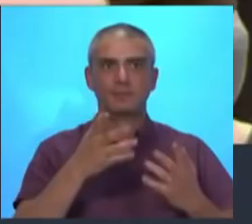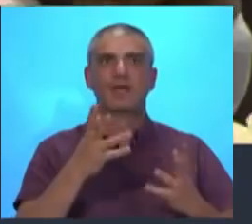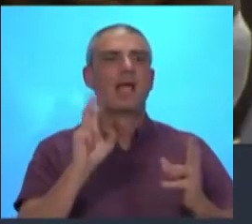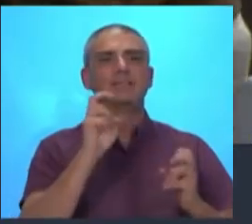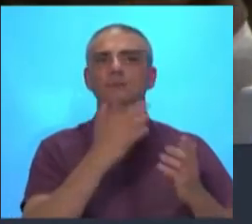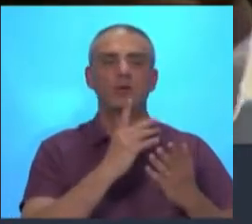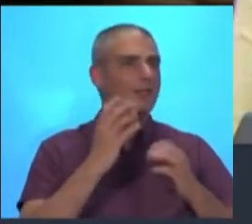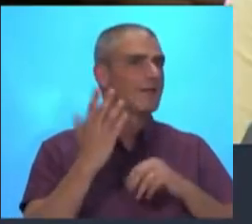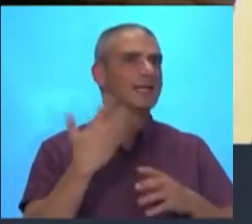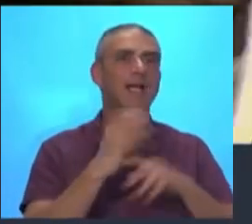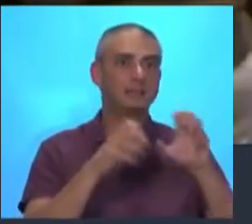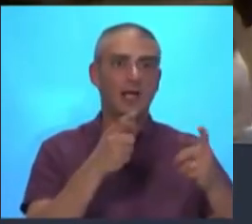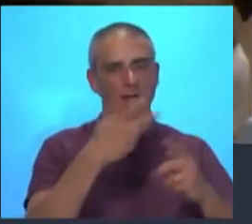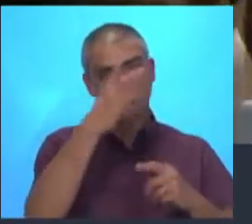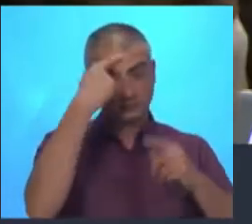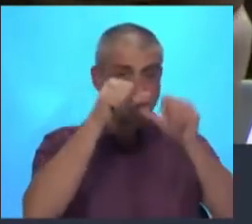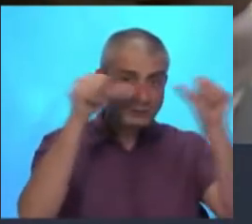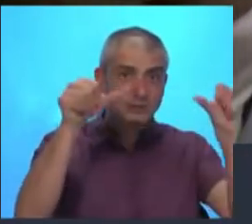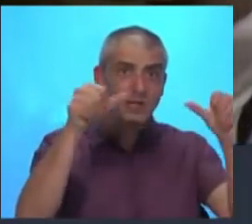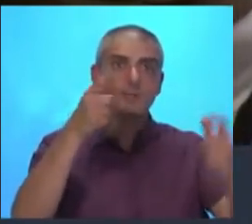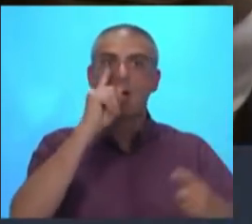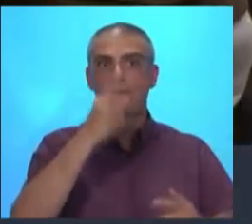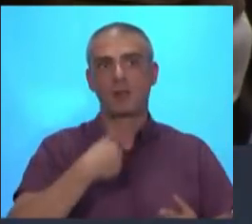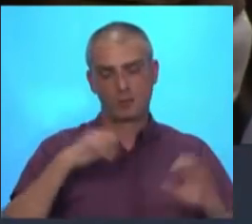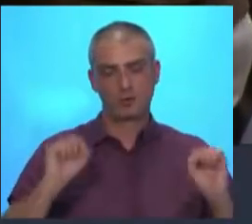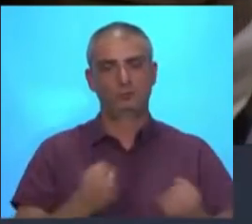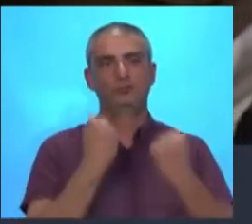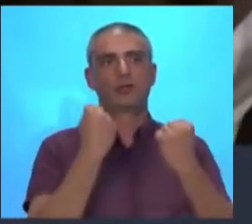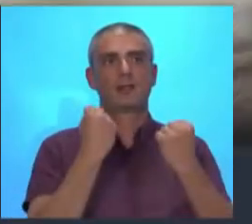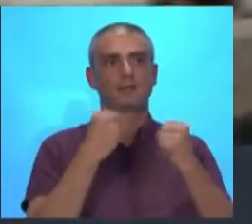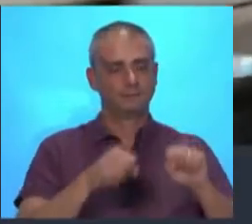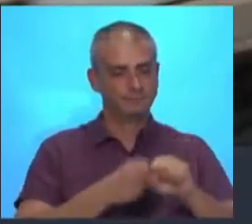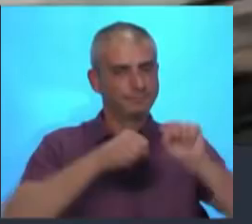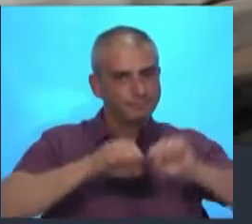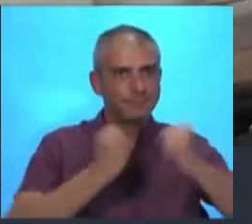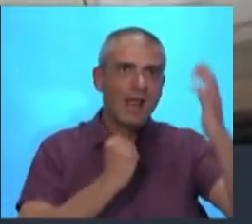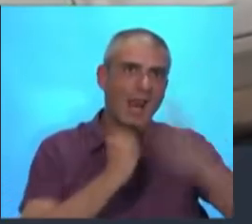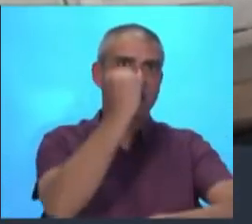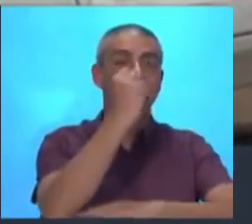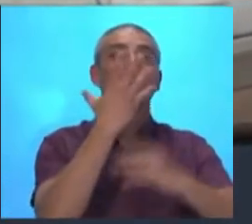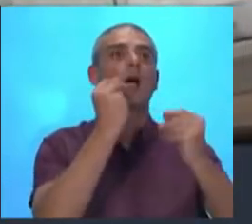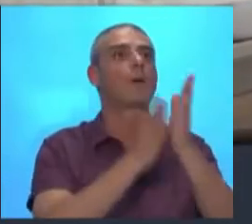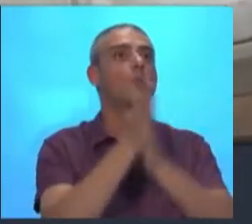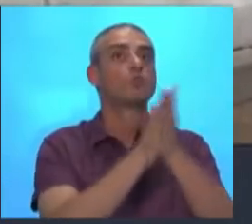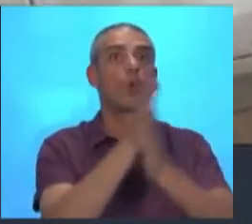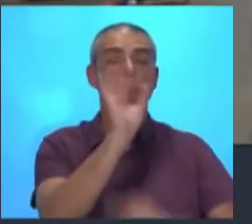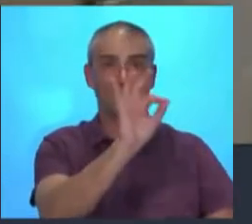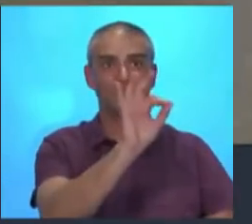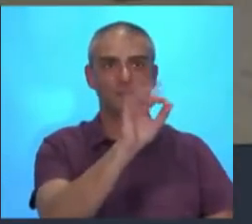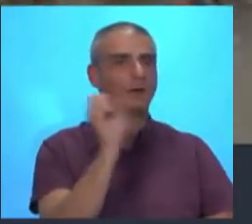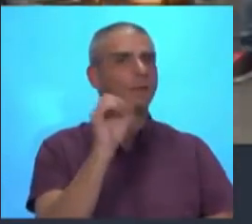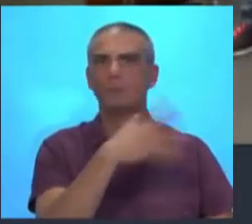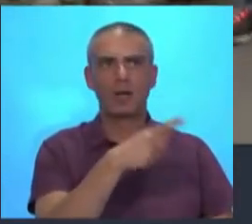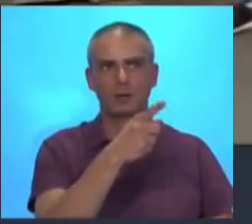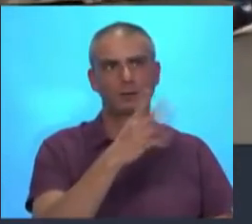ויצרה. הסטיגמה היא סטיגמה, אבל אנחנו משתדלים לנפץ אותה. לא מעט מהמוטיבציה שלהם לפעול מגיע דווקא